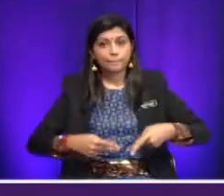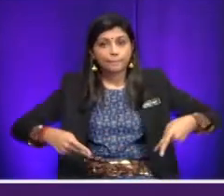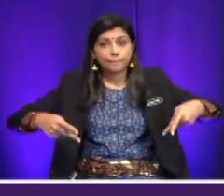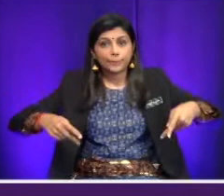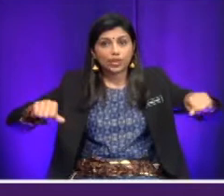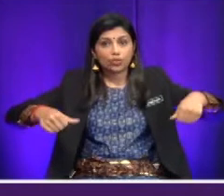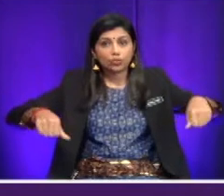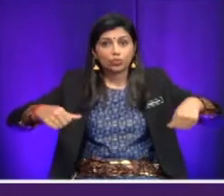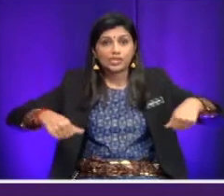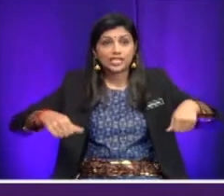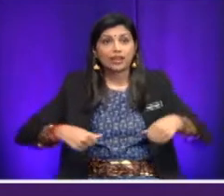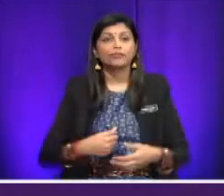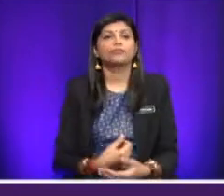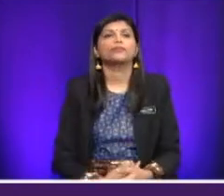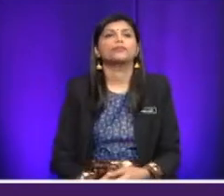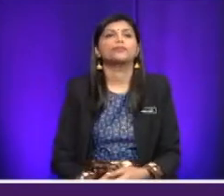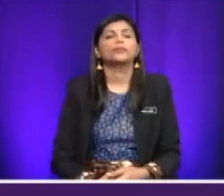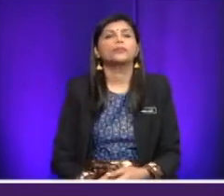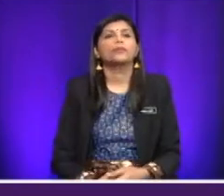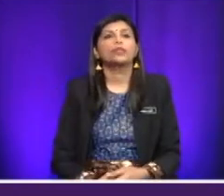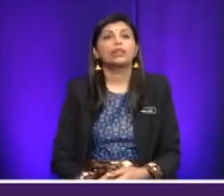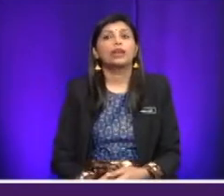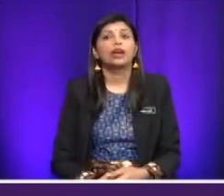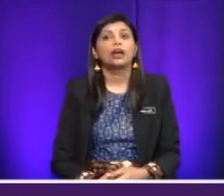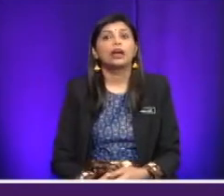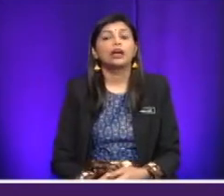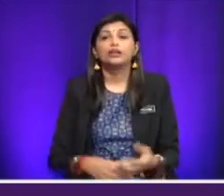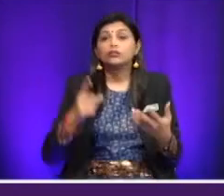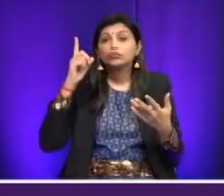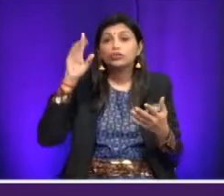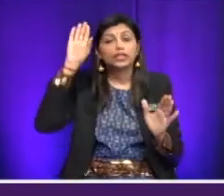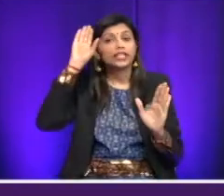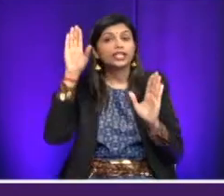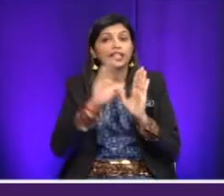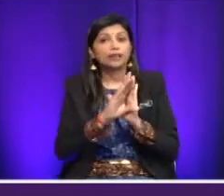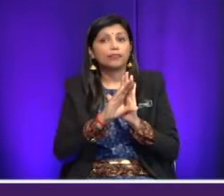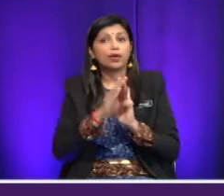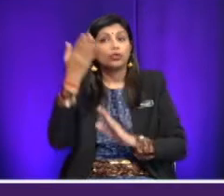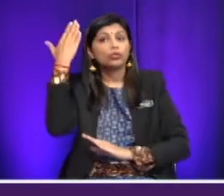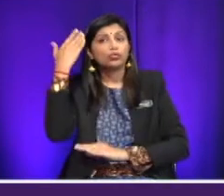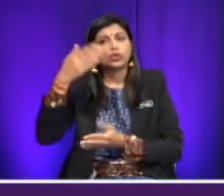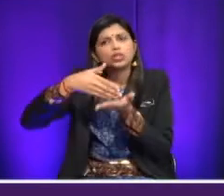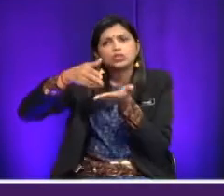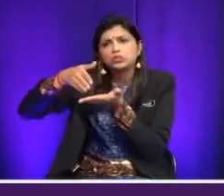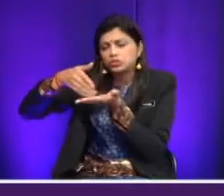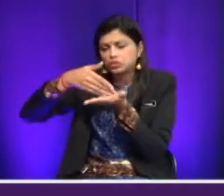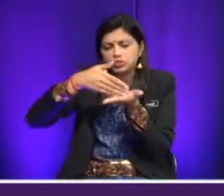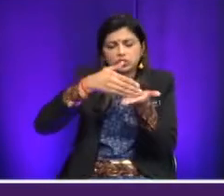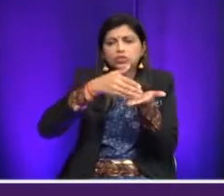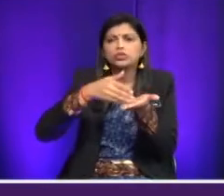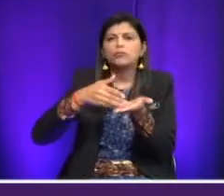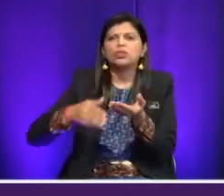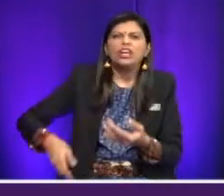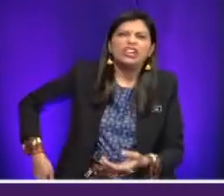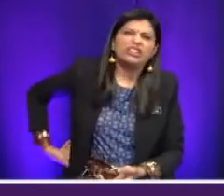pindah untuk melengkapi data ke dulu tadi masih kita buat tadi tuh Ayo mulai tadi kita pilih yang biasa begitu Oke jadi macam jadi